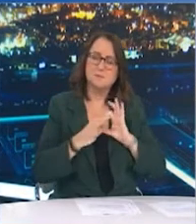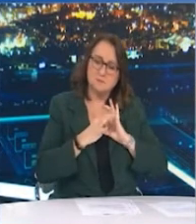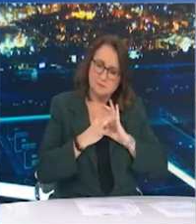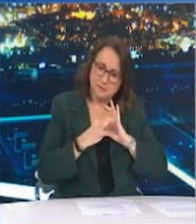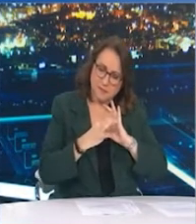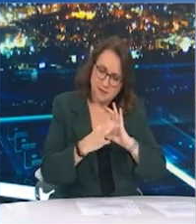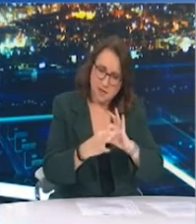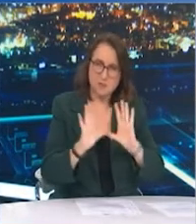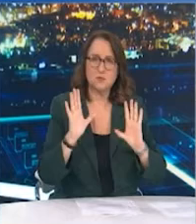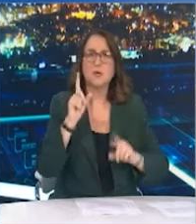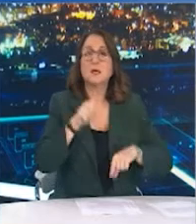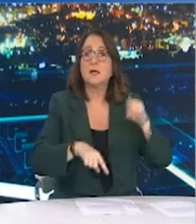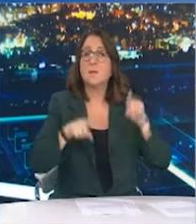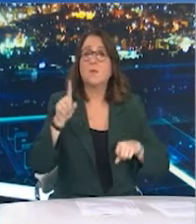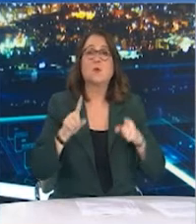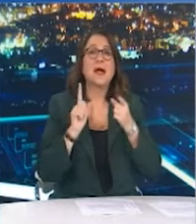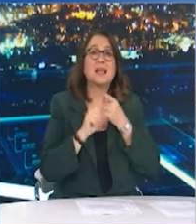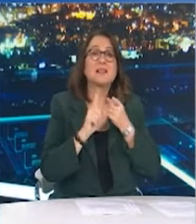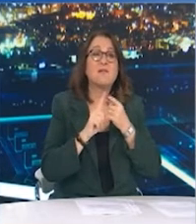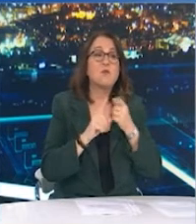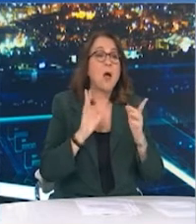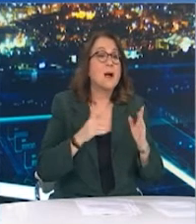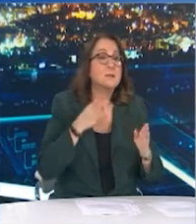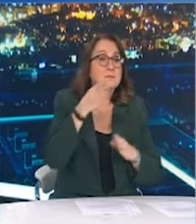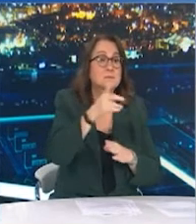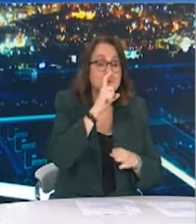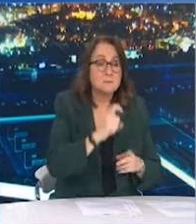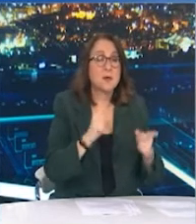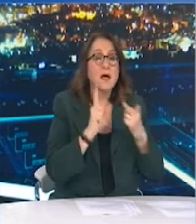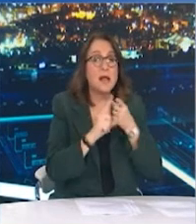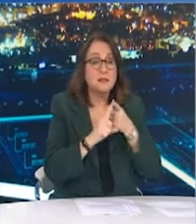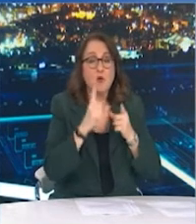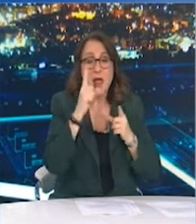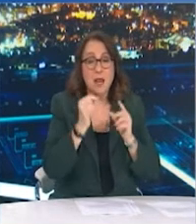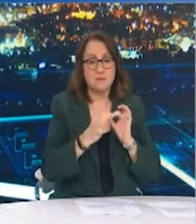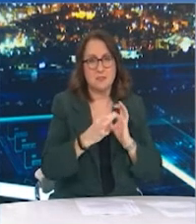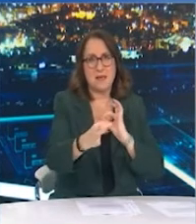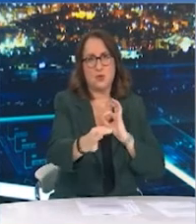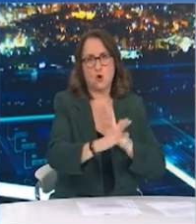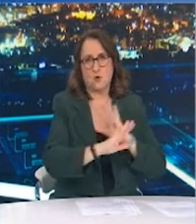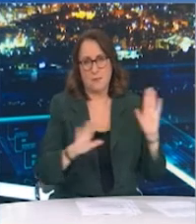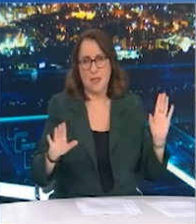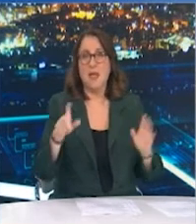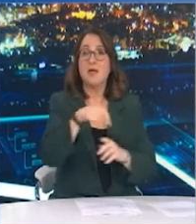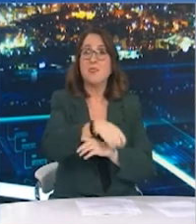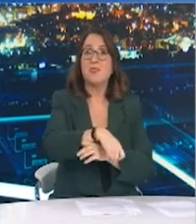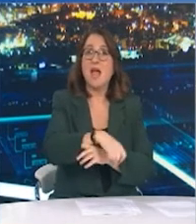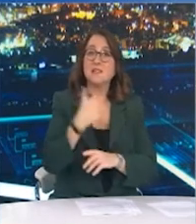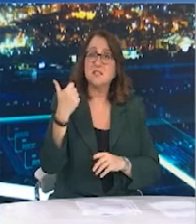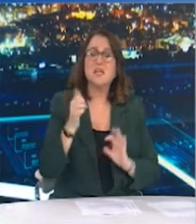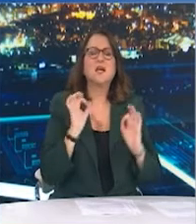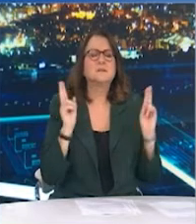κατόπιν ραντεβού με τήρηση απόστασης 1,5 μέτρου. Ενώ όσον αφορά στη λειτουργία των δικαστηρίων, εξακολουθούν να λειτουργούν με πολύ